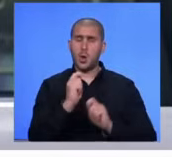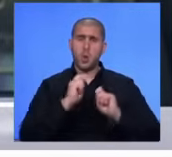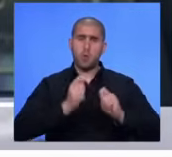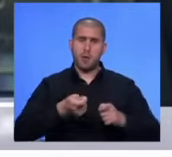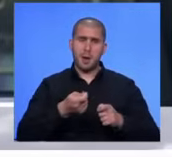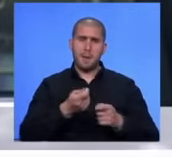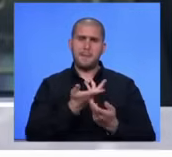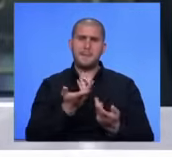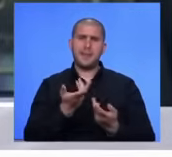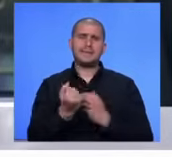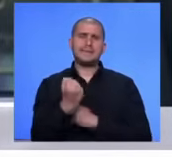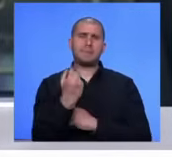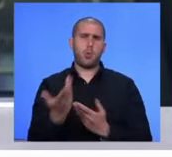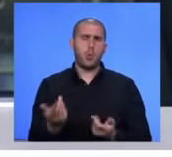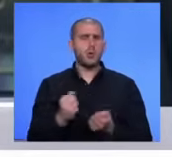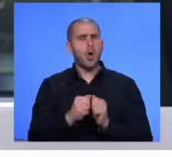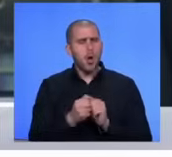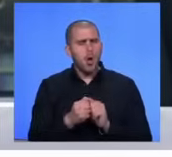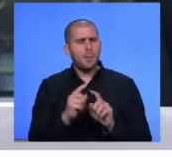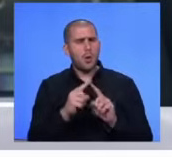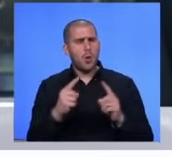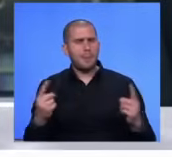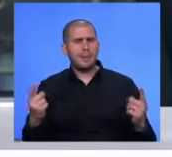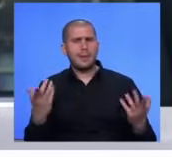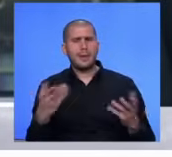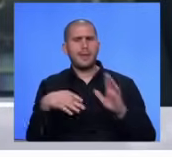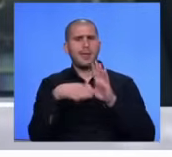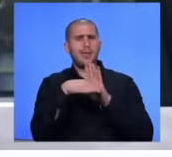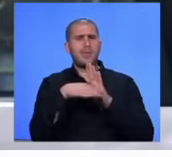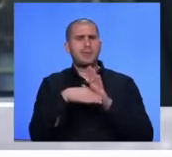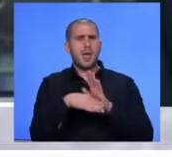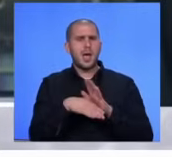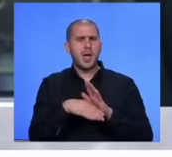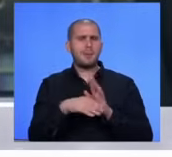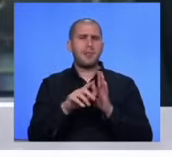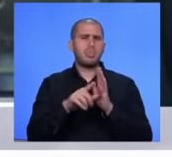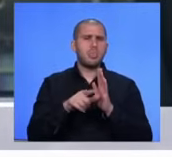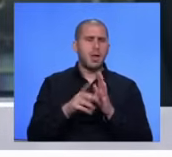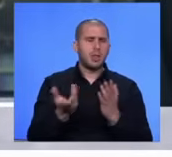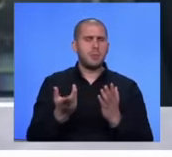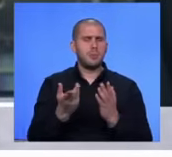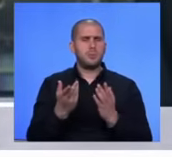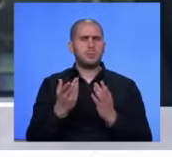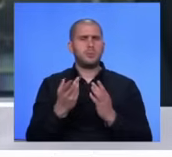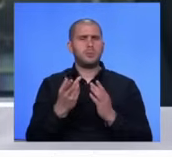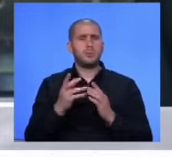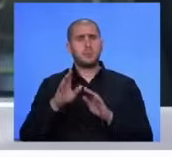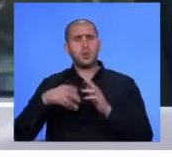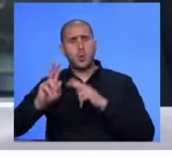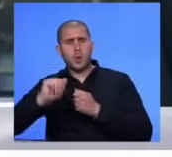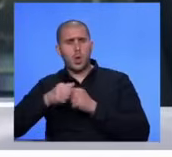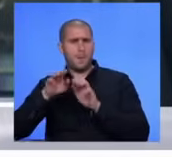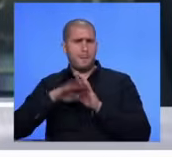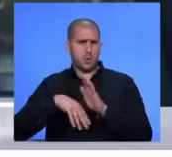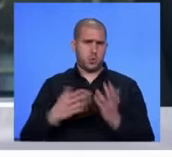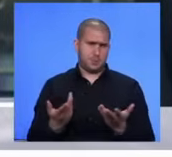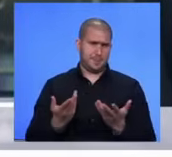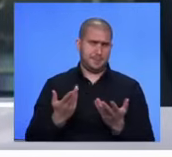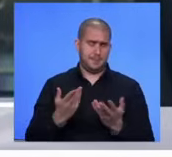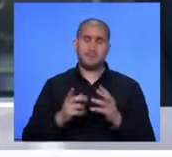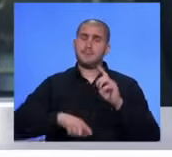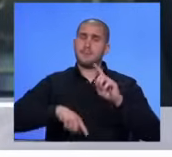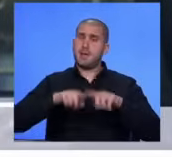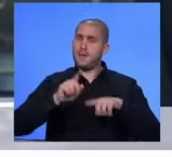בחוסר סמכות, או בכל מיני תנאים טכניים יותר וטכניים פחות אחרים.